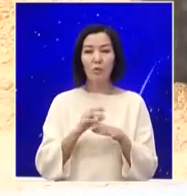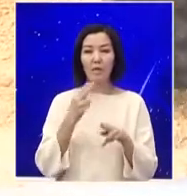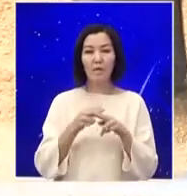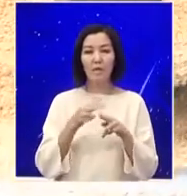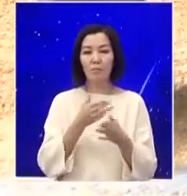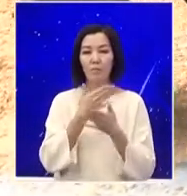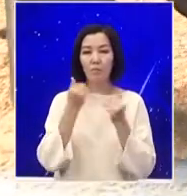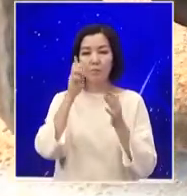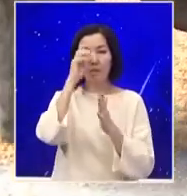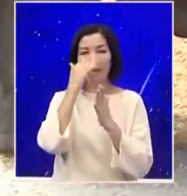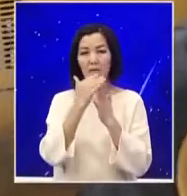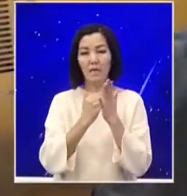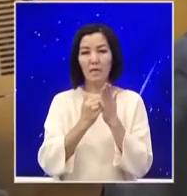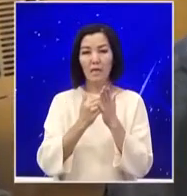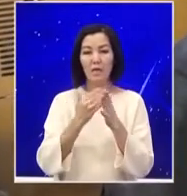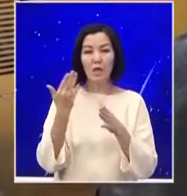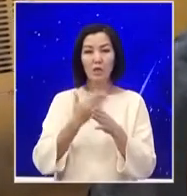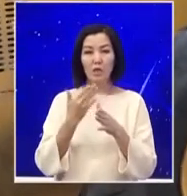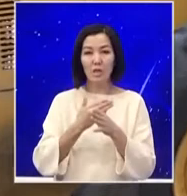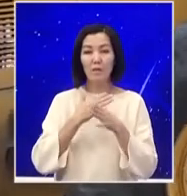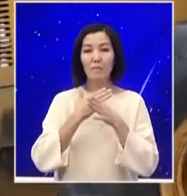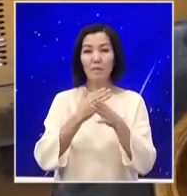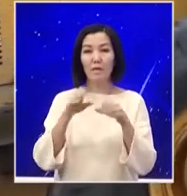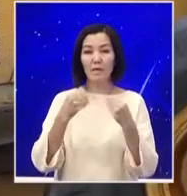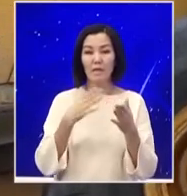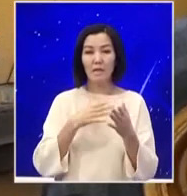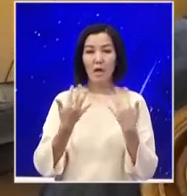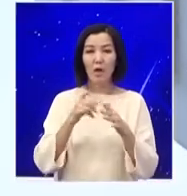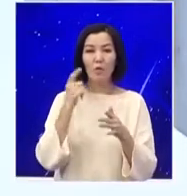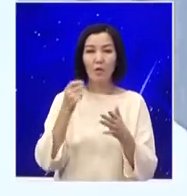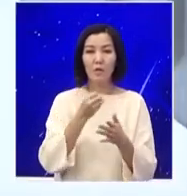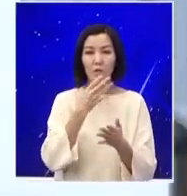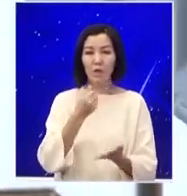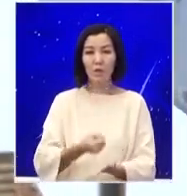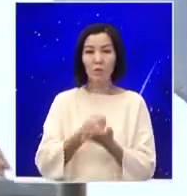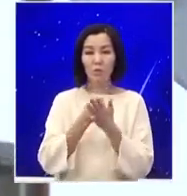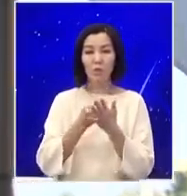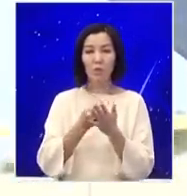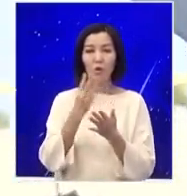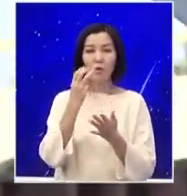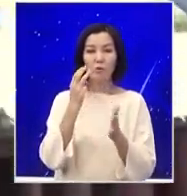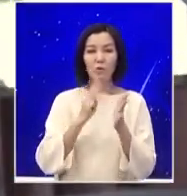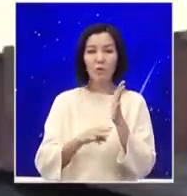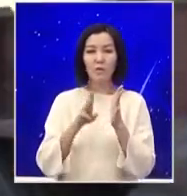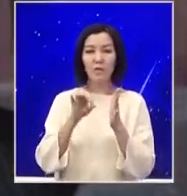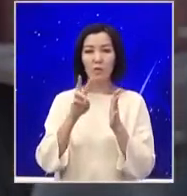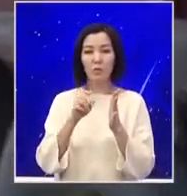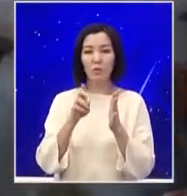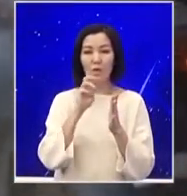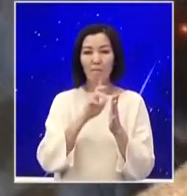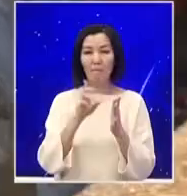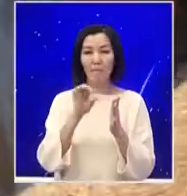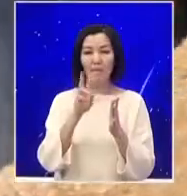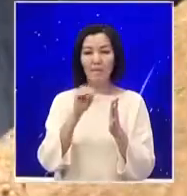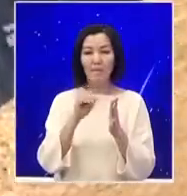мемлекеттік бағдарламамен жеңілдік тоқтаған жоқ. Керісінше шаруа қожалықтарына жақсы қолдау көрсетілді. Ауданға 380 тонна дизель отыны беріліп,